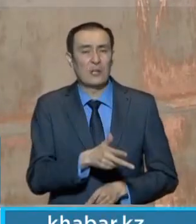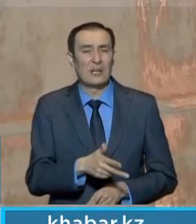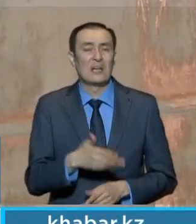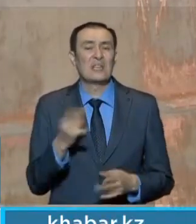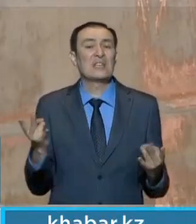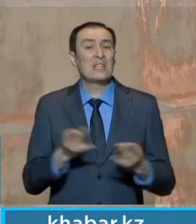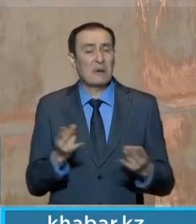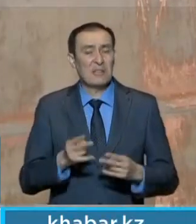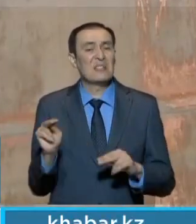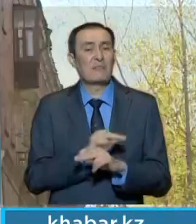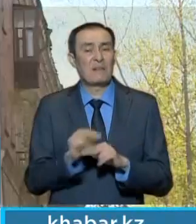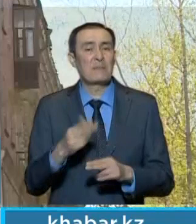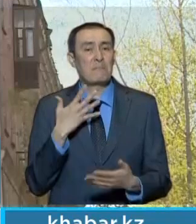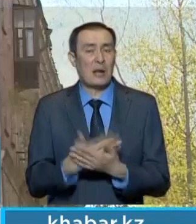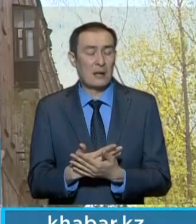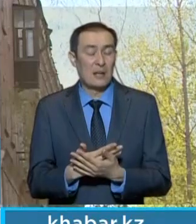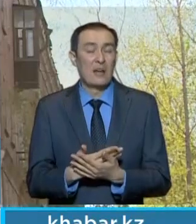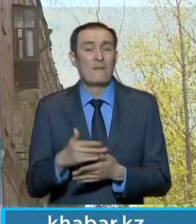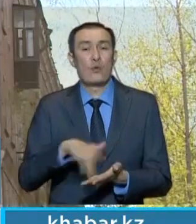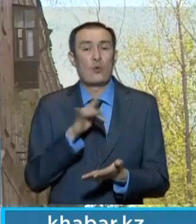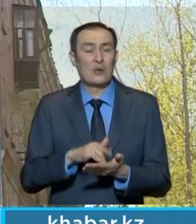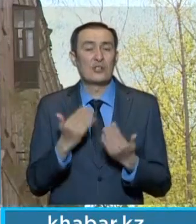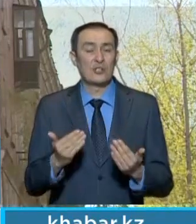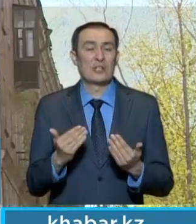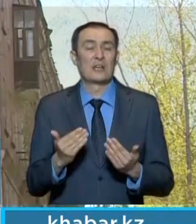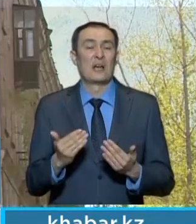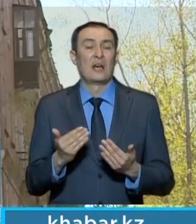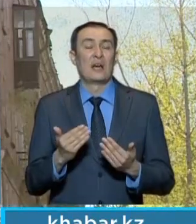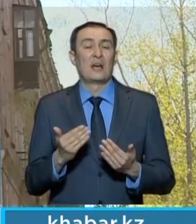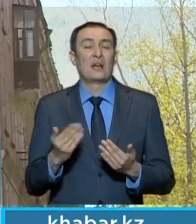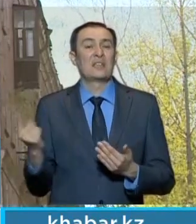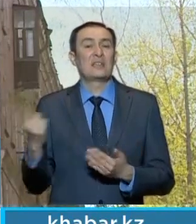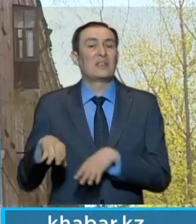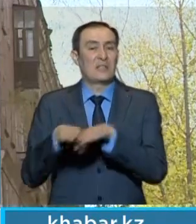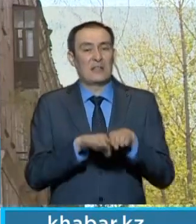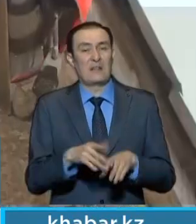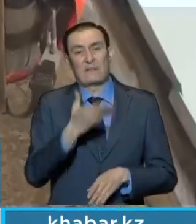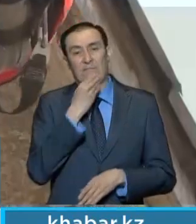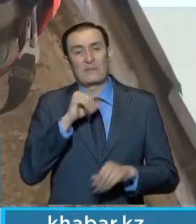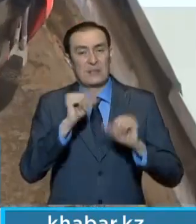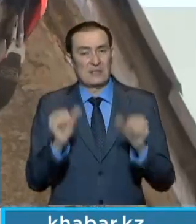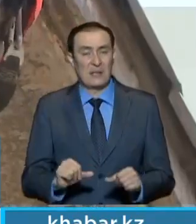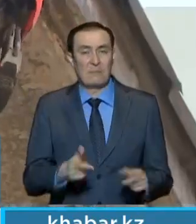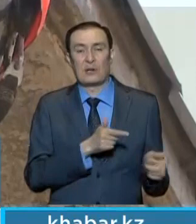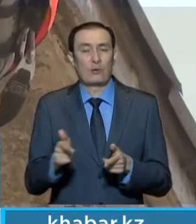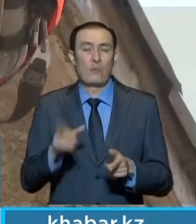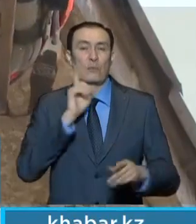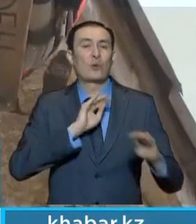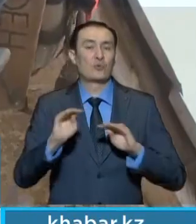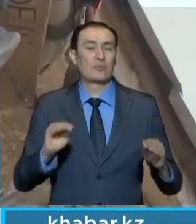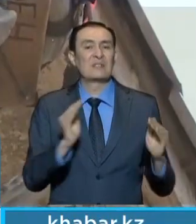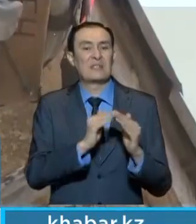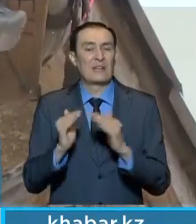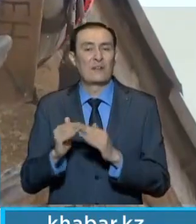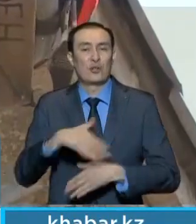при необходимости исправлять недочеты. В областном центре сейчас внедряют единый дизайн-код. Свод правил разработали по благоустройству